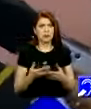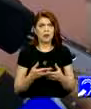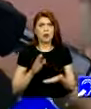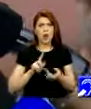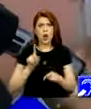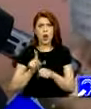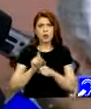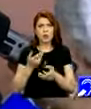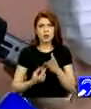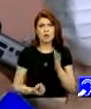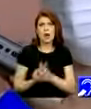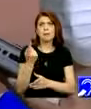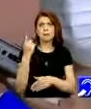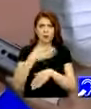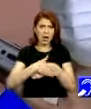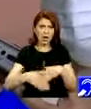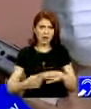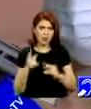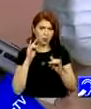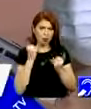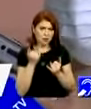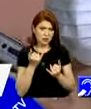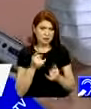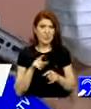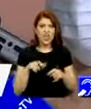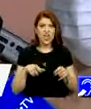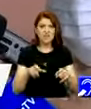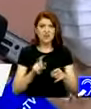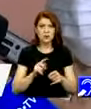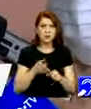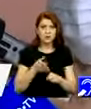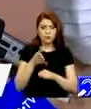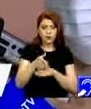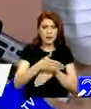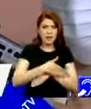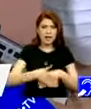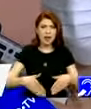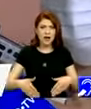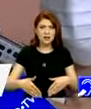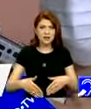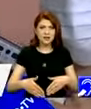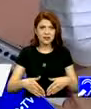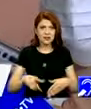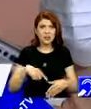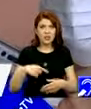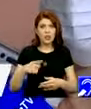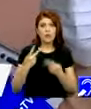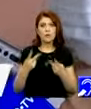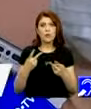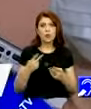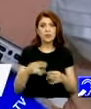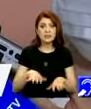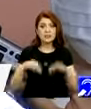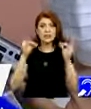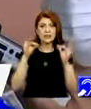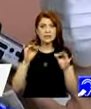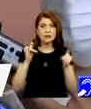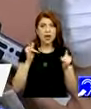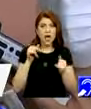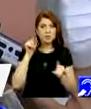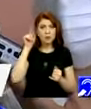lucrul acesta că a apărut la graniță. Virusul nu trece granița. Este importantă identificarea